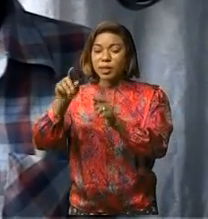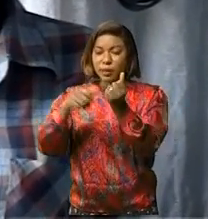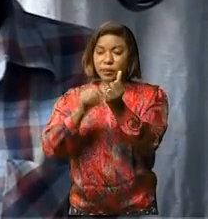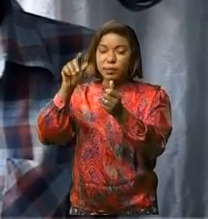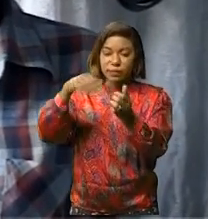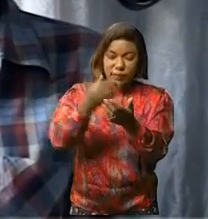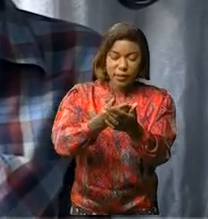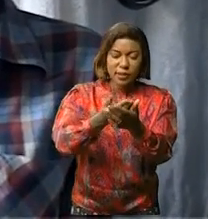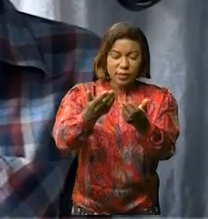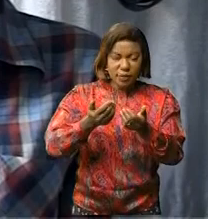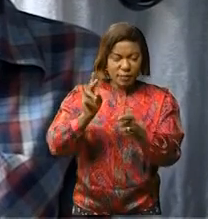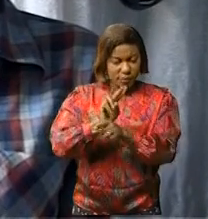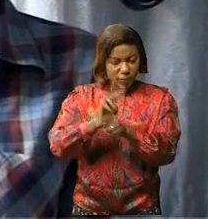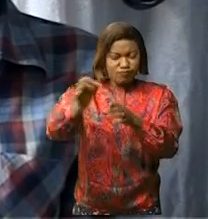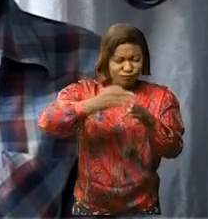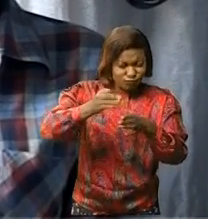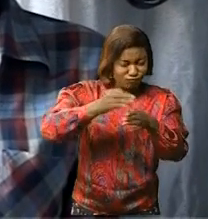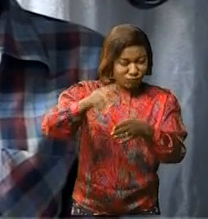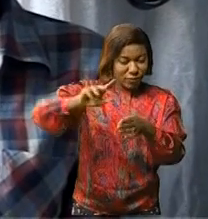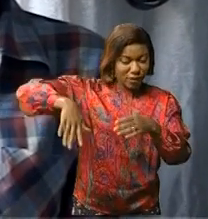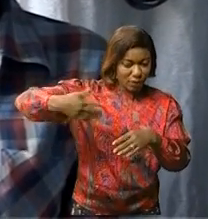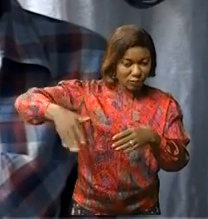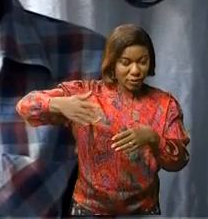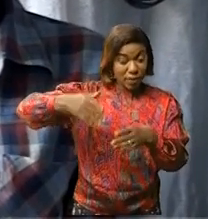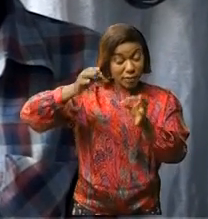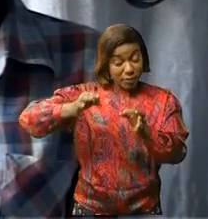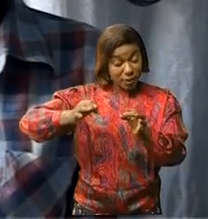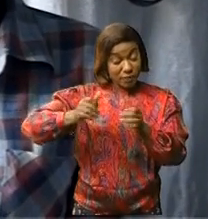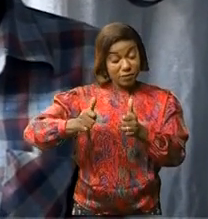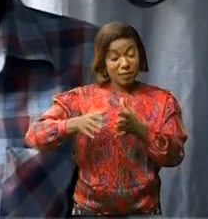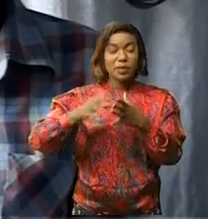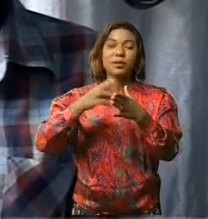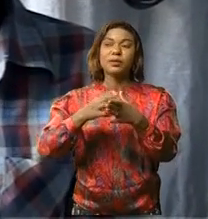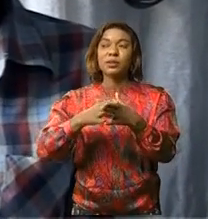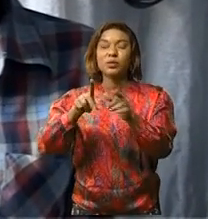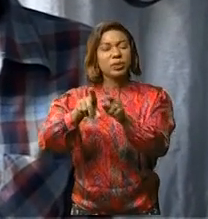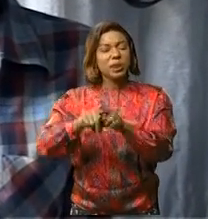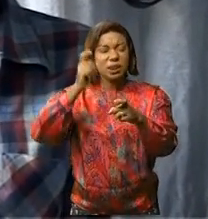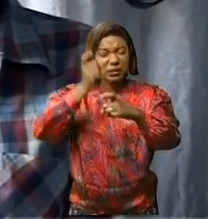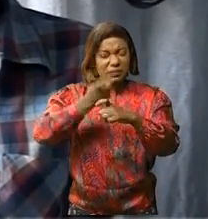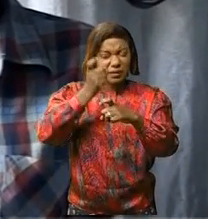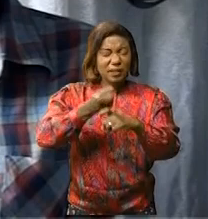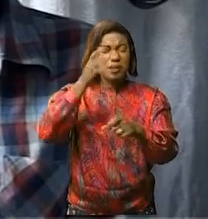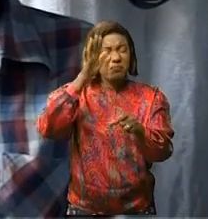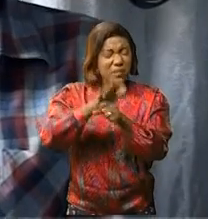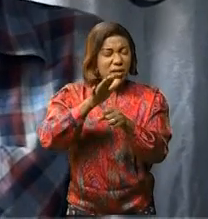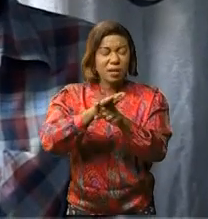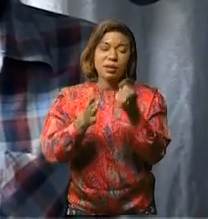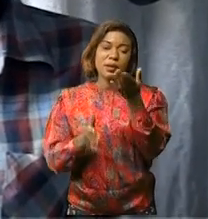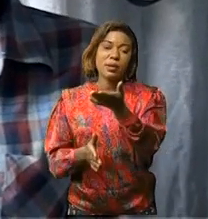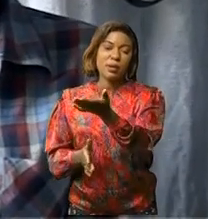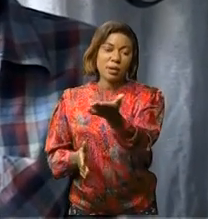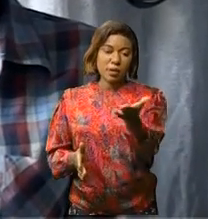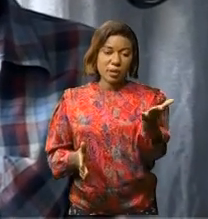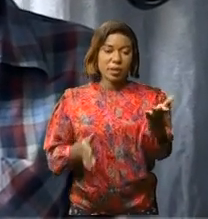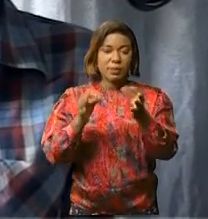ont besoin de moi, je les forme malgré vivant avec handicap, malgré mes difficultés que je peux rencontrer. Mais je fais